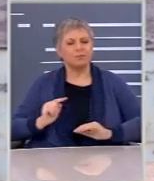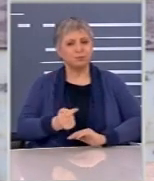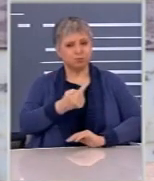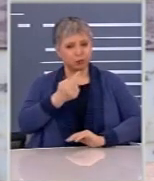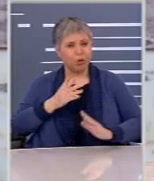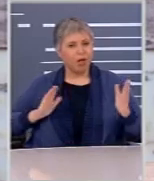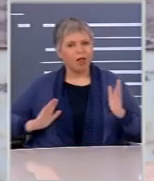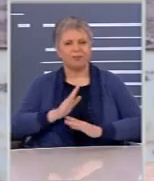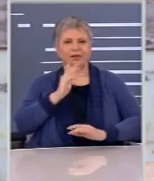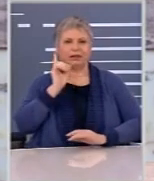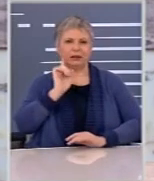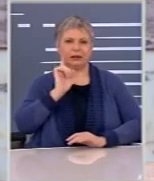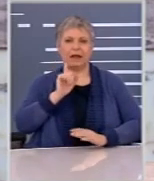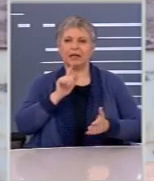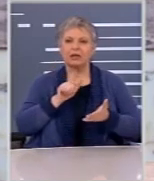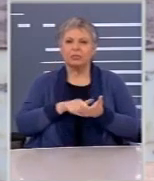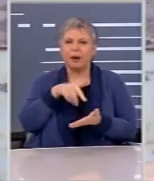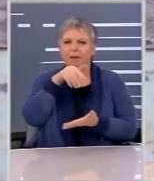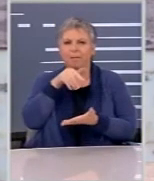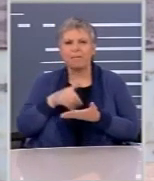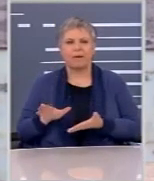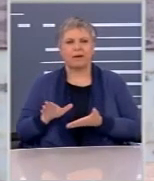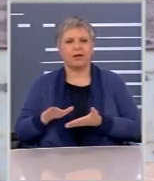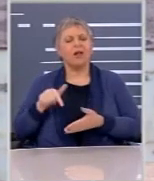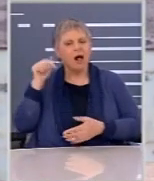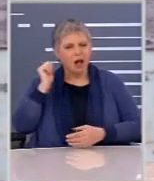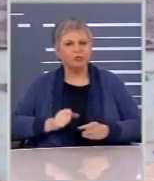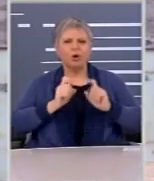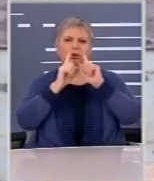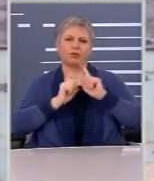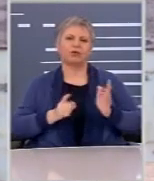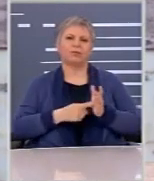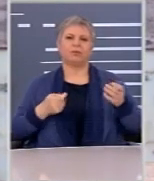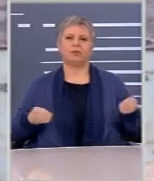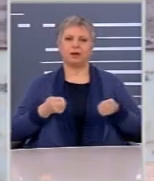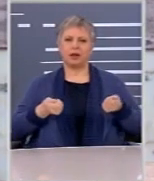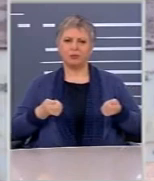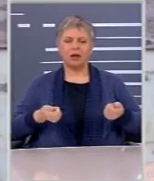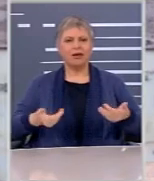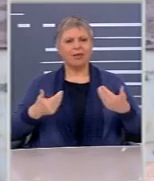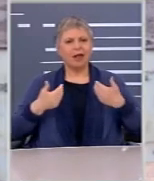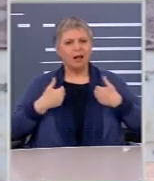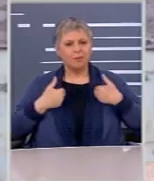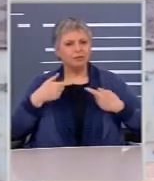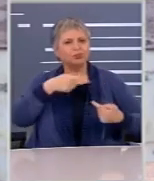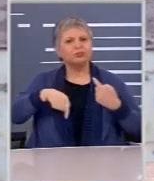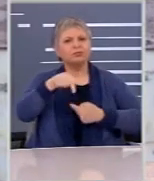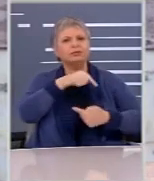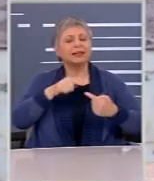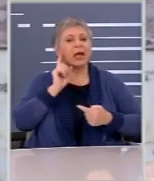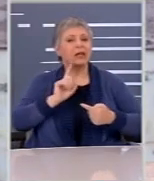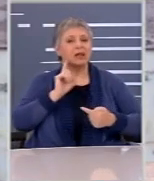στις γυναίκες. Αυτό είναι το χρέος μας. Το όπλο των γυναικών είναι η γυναική αλληλεγγύη. Η